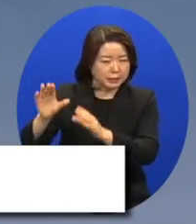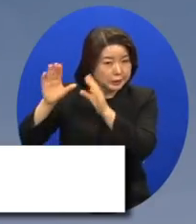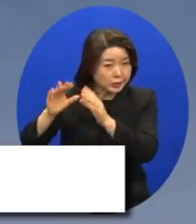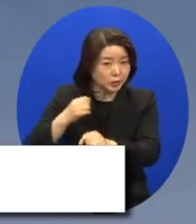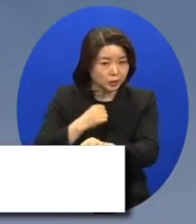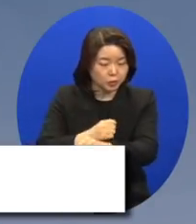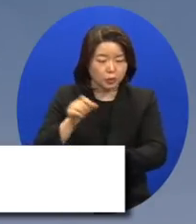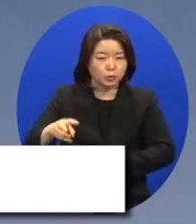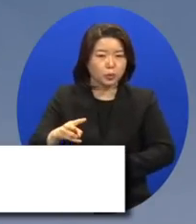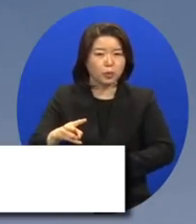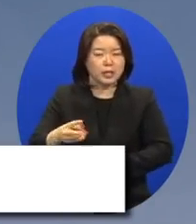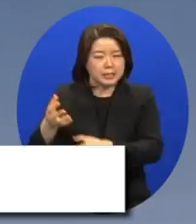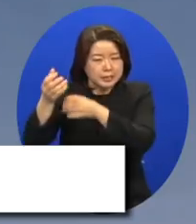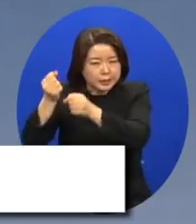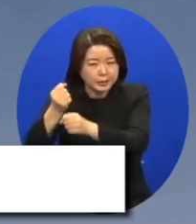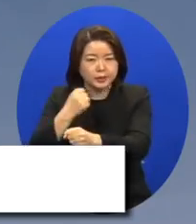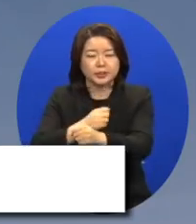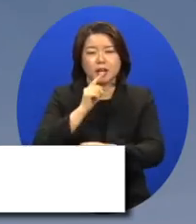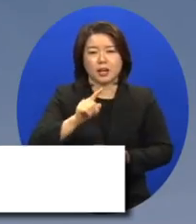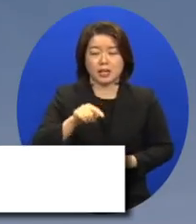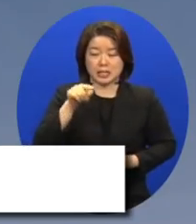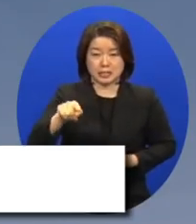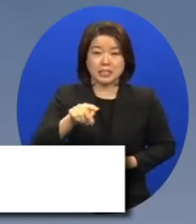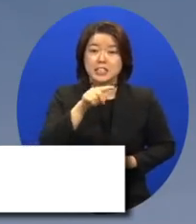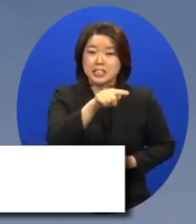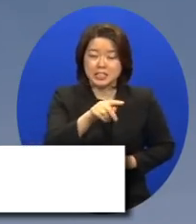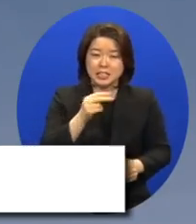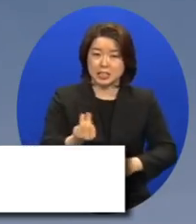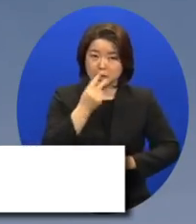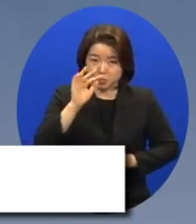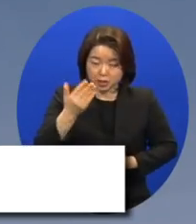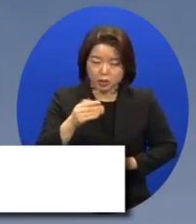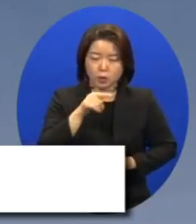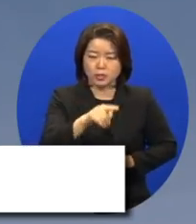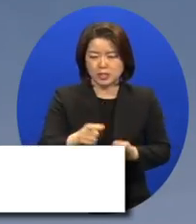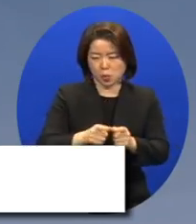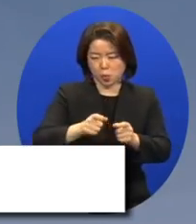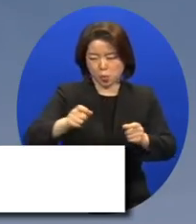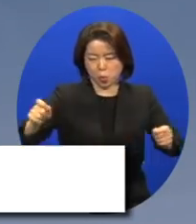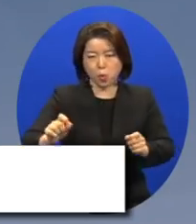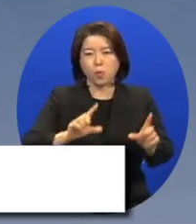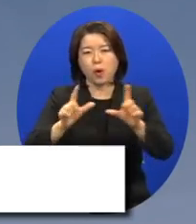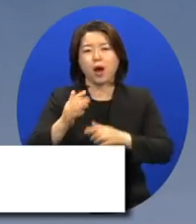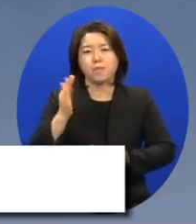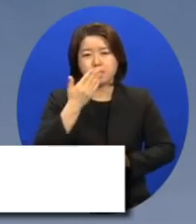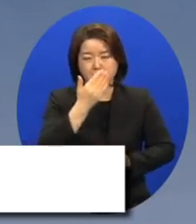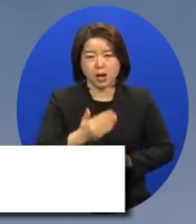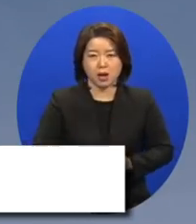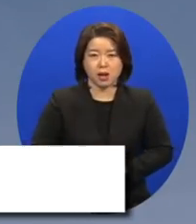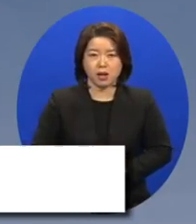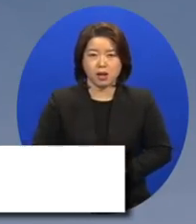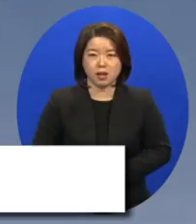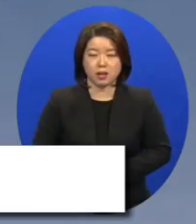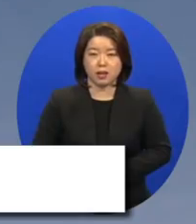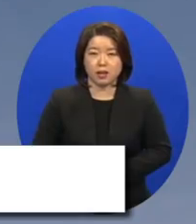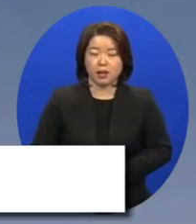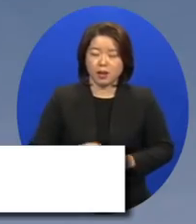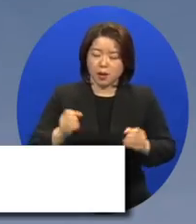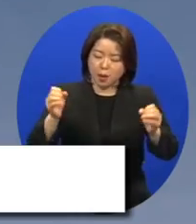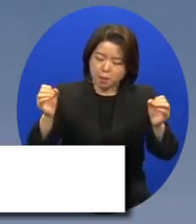하며 또 그를 의지하라 그는 내 생명이 시오 내장 우수 이신혜 여러군데